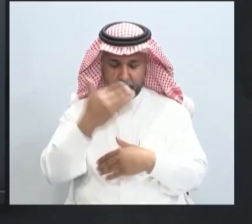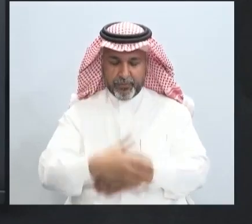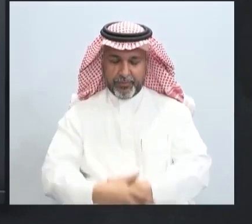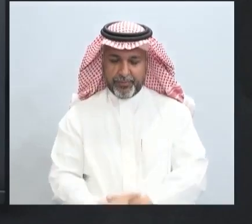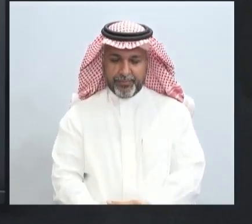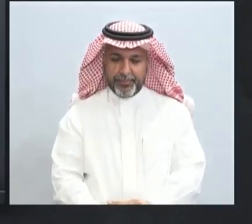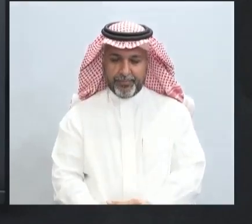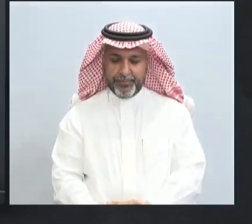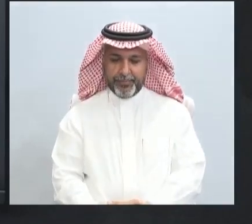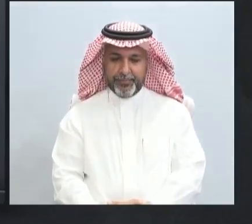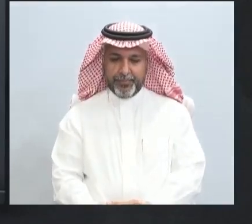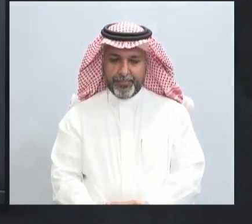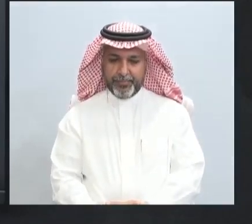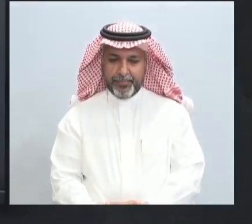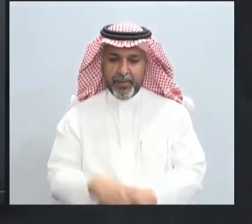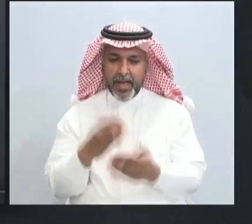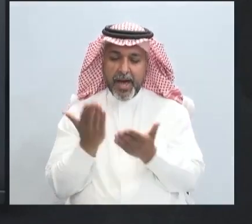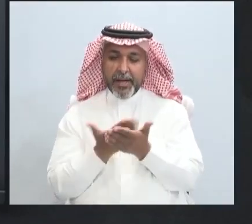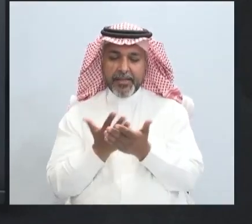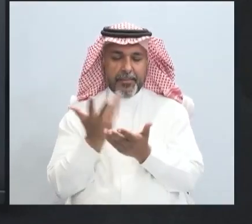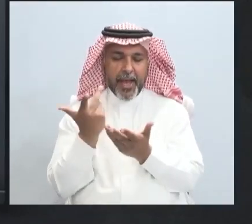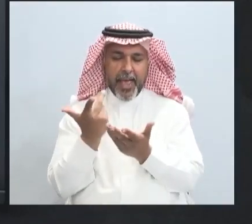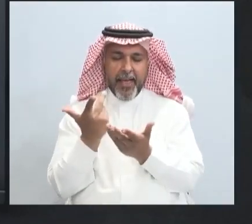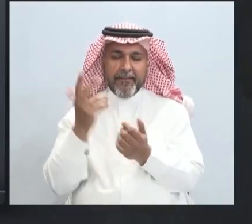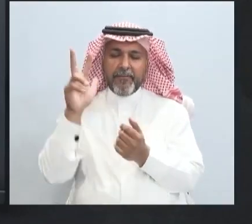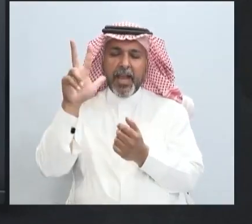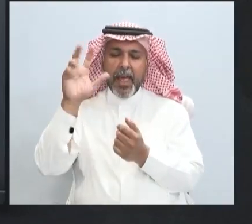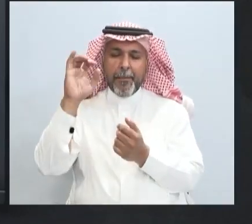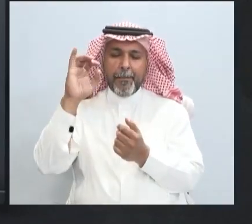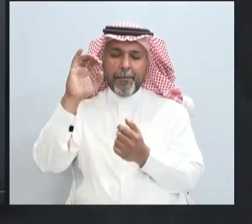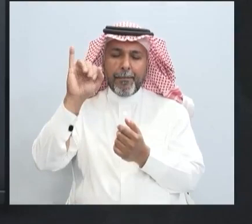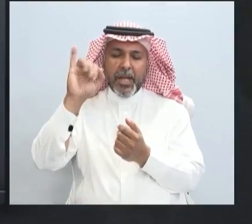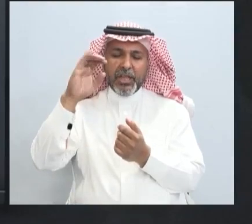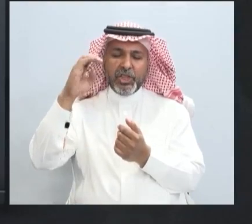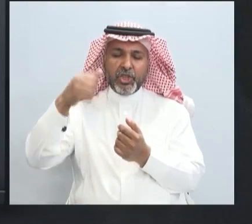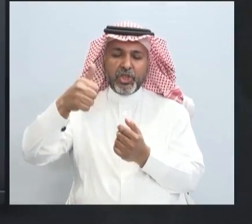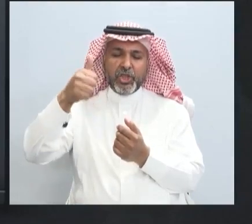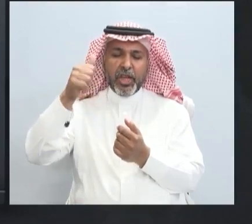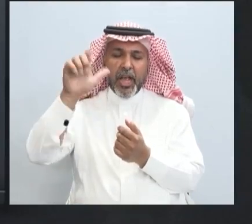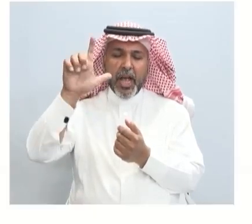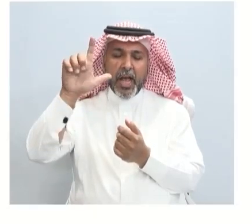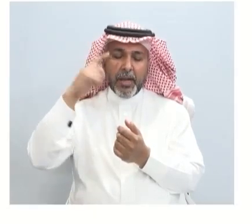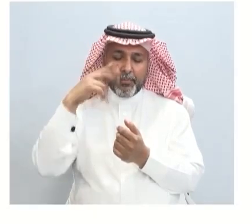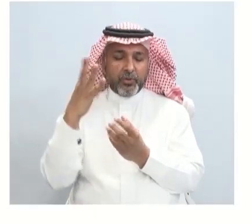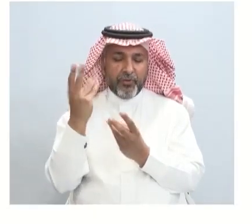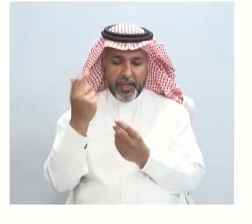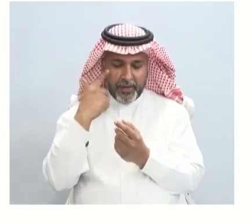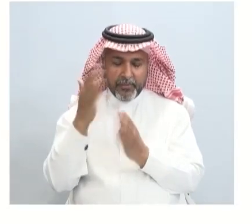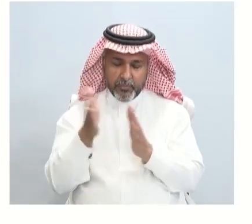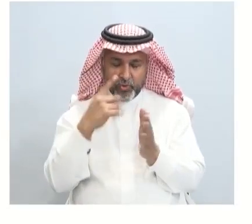نبغى نتعرف عليهم كيف نرسم ما هو مجالهم ما هو مداهم ما هي خصائصهم خلونا نشوفها مع بعض